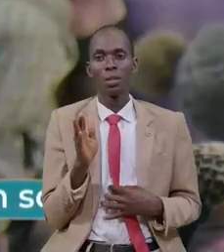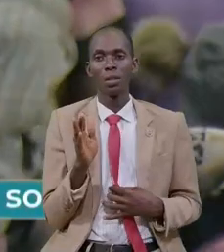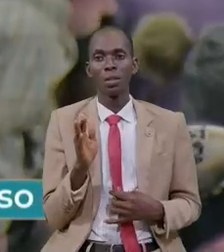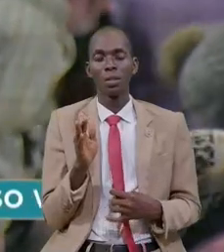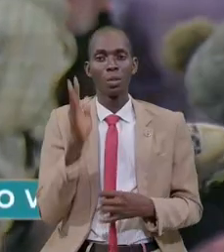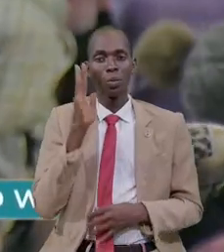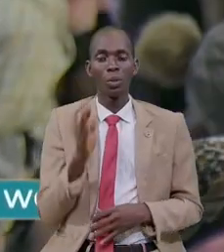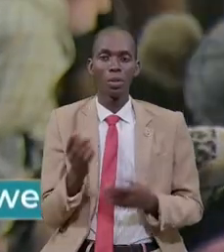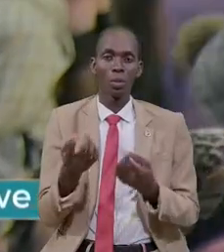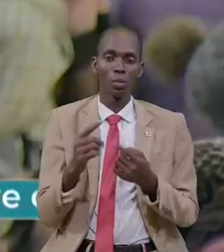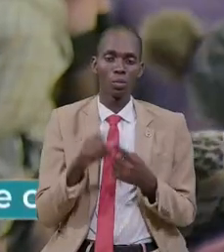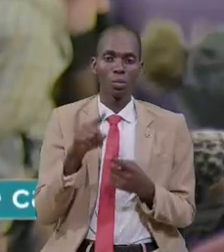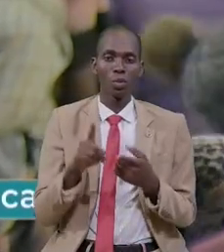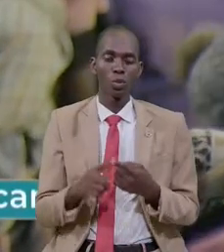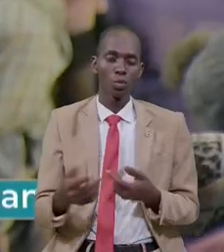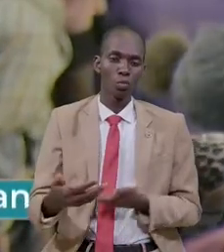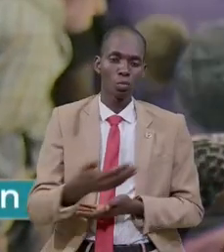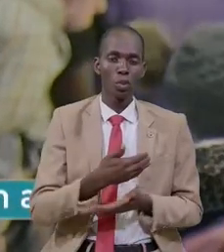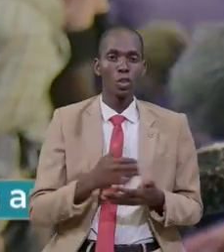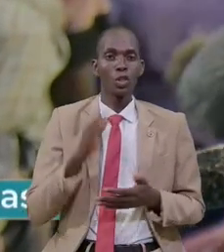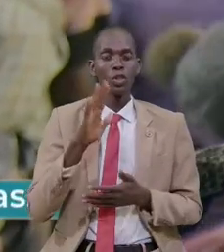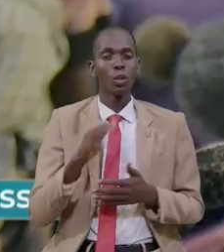Ils vont prendre donc vos informations